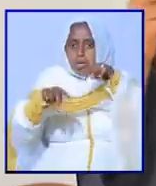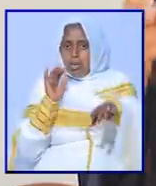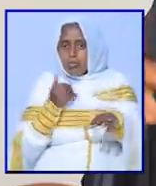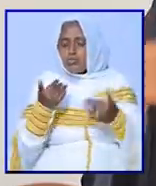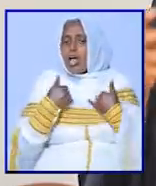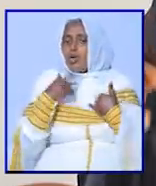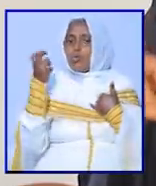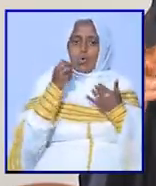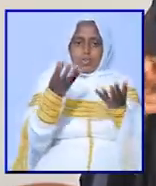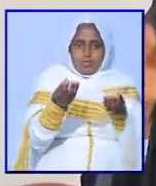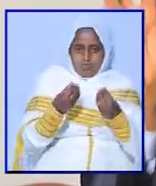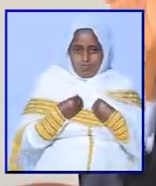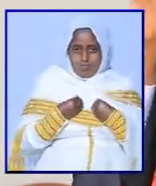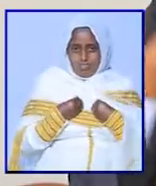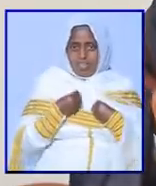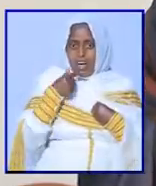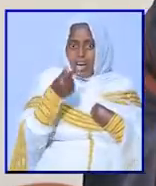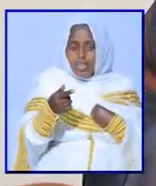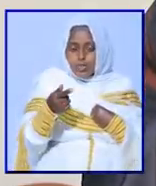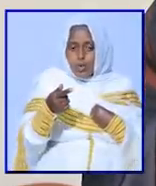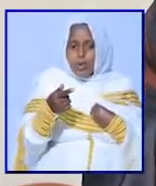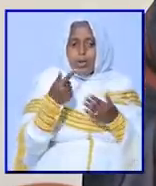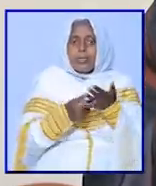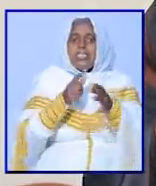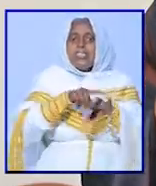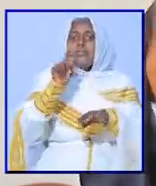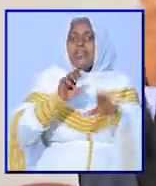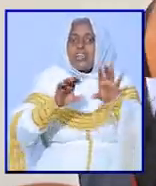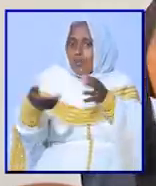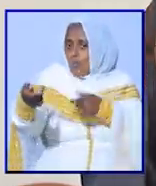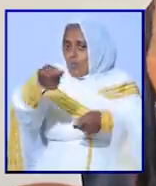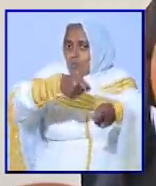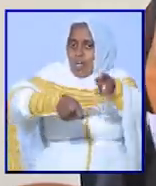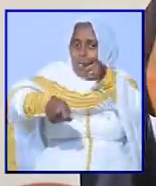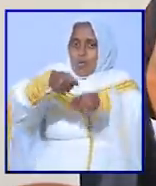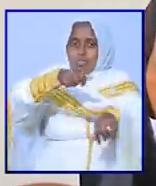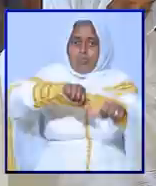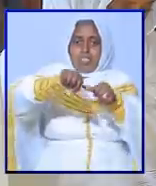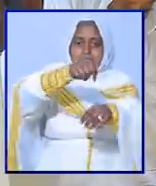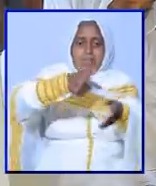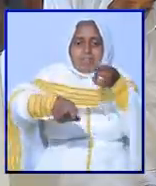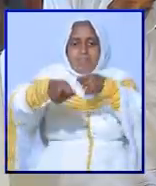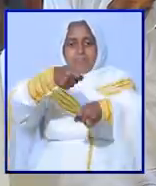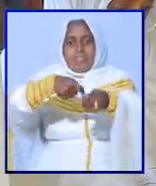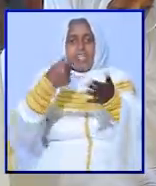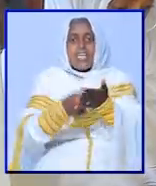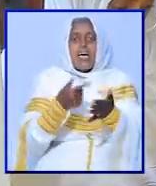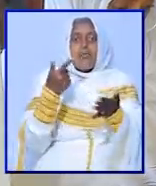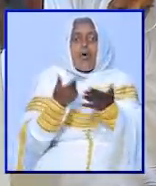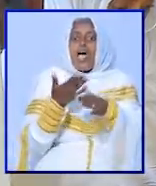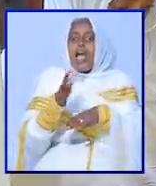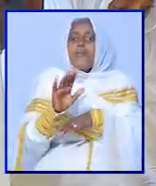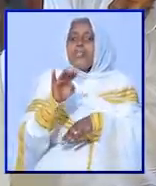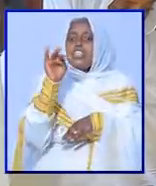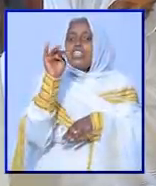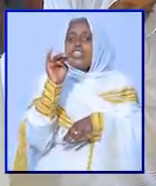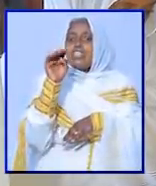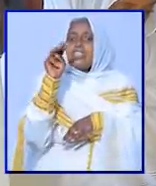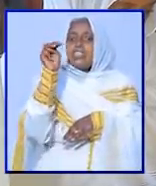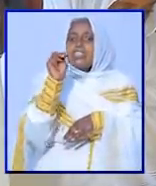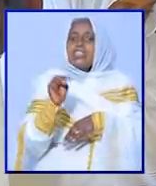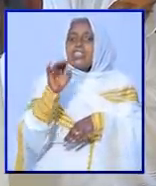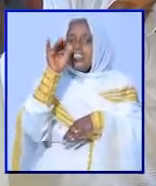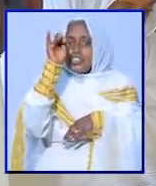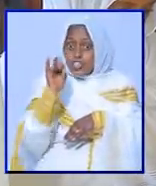በጣታችሁ በእጃችሁ በእግራችሁ ያለውን ወርቅ አምጡ አለ አዋጡ ማለት ነው። አዋጡና ያ ጥጃ